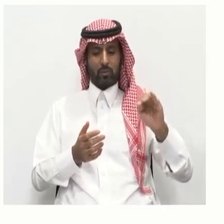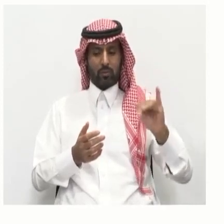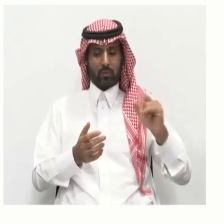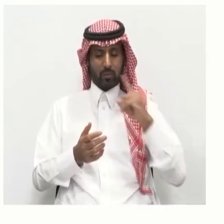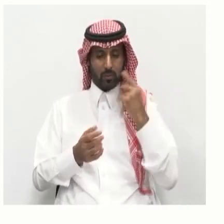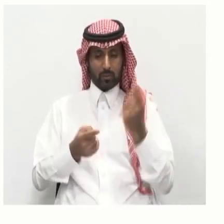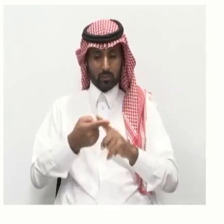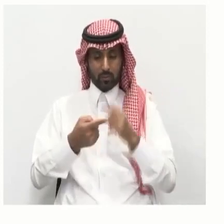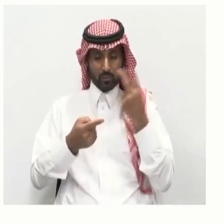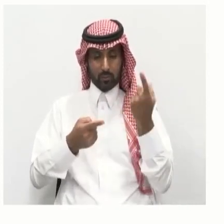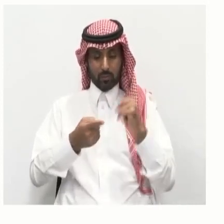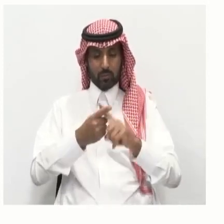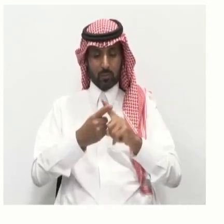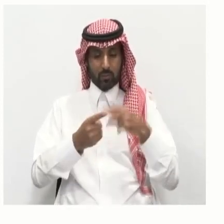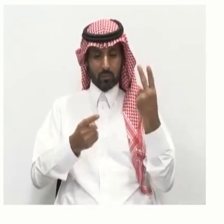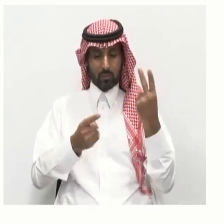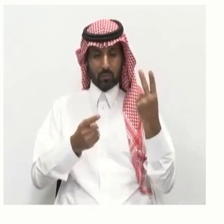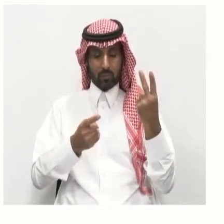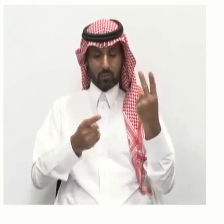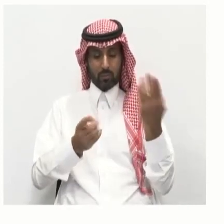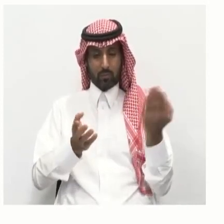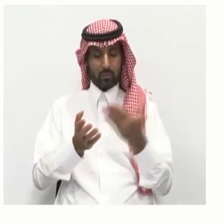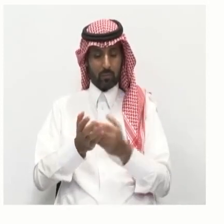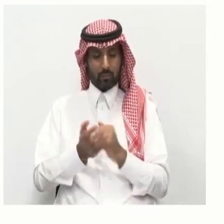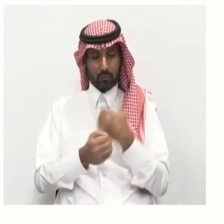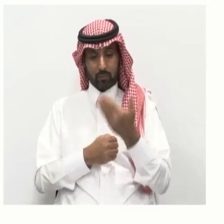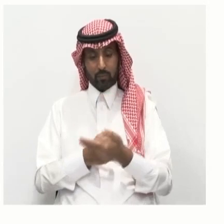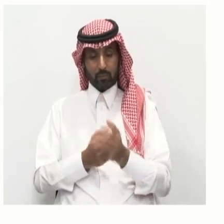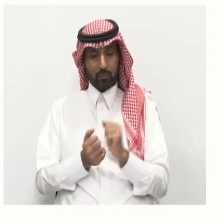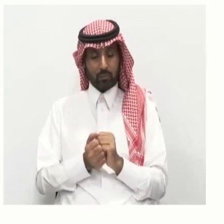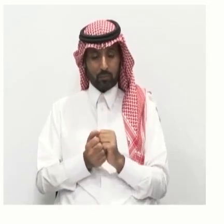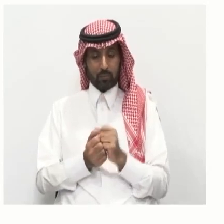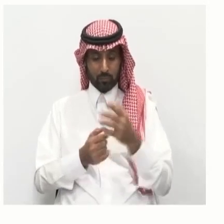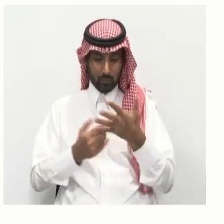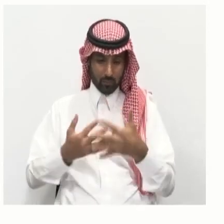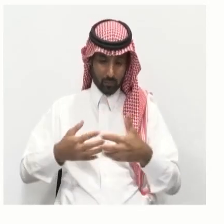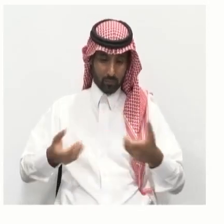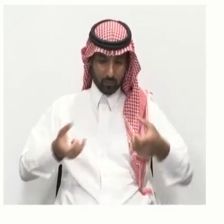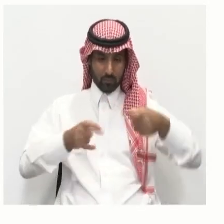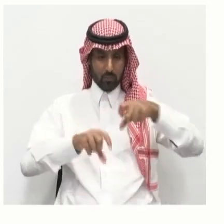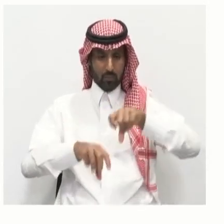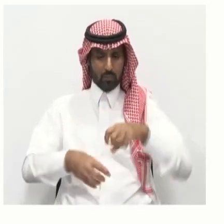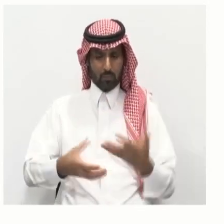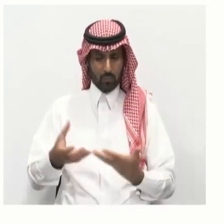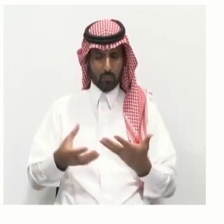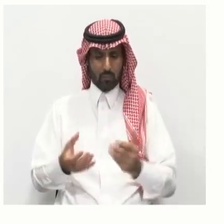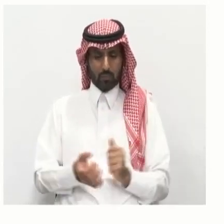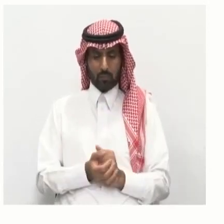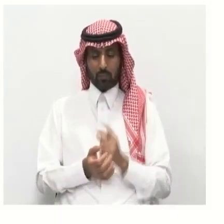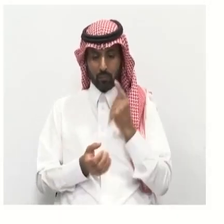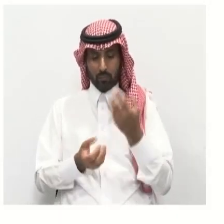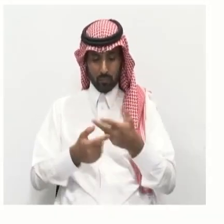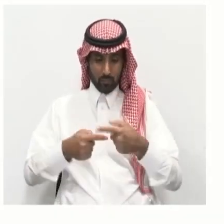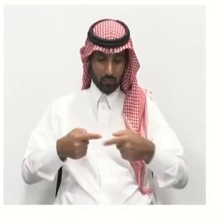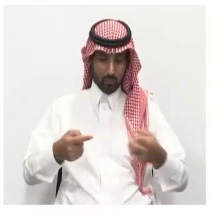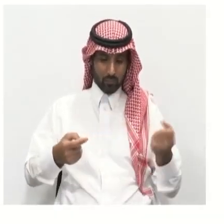الاثنين فبالتالي نضربهم في ايش في اثنين هذا بالنسبه لايش للمواد المتفاعله المواد المتفاعله بالنسبه لمواد